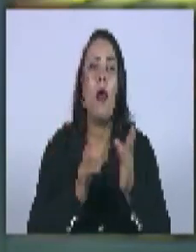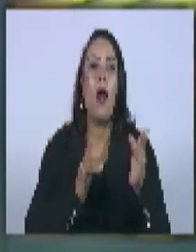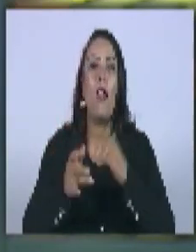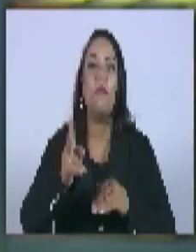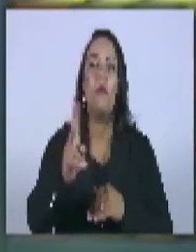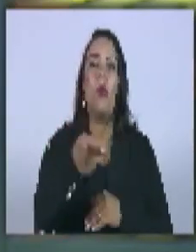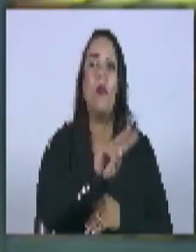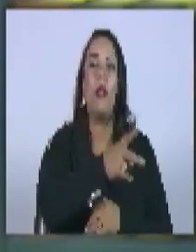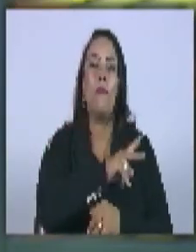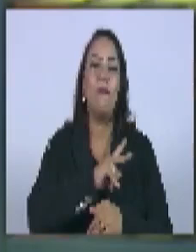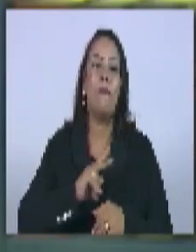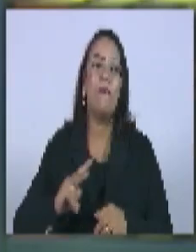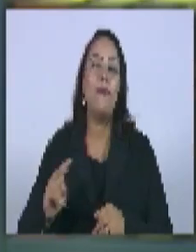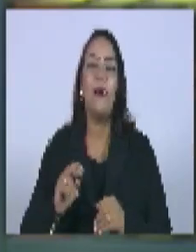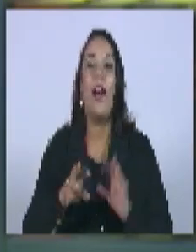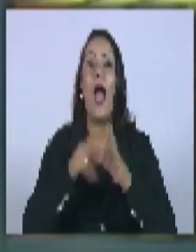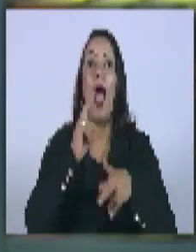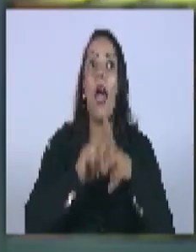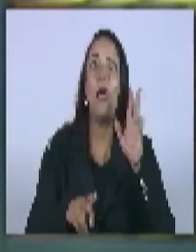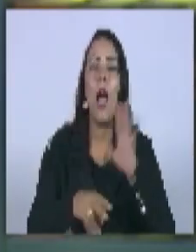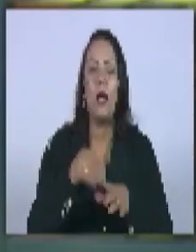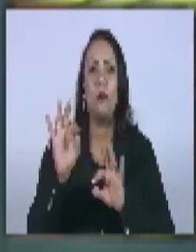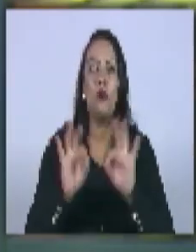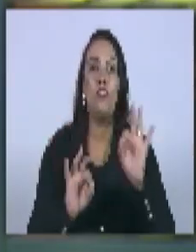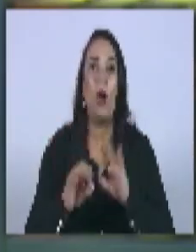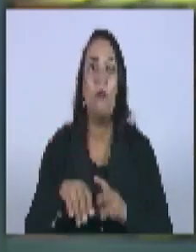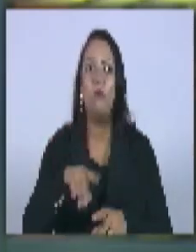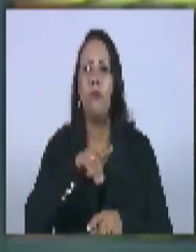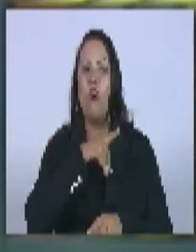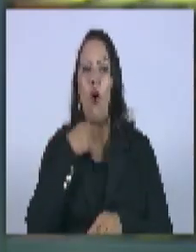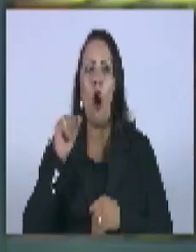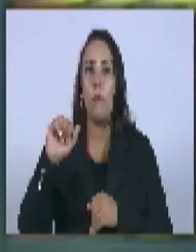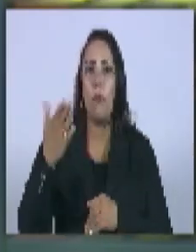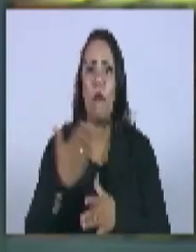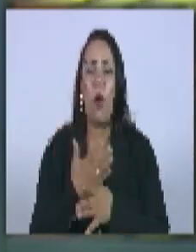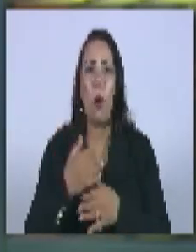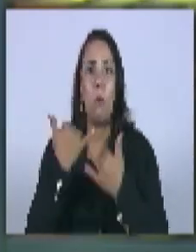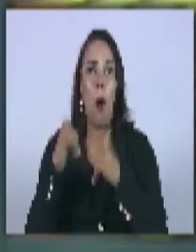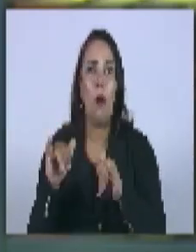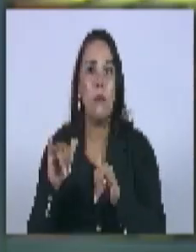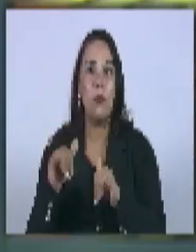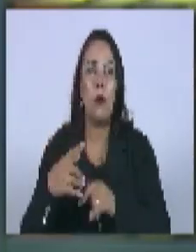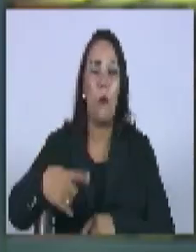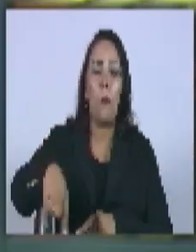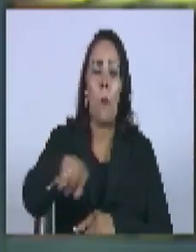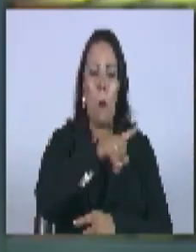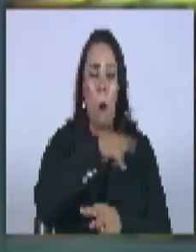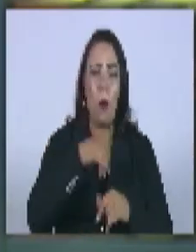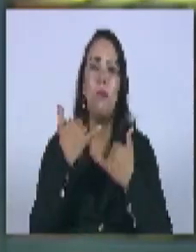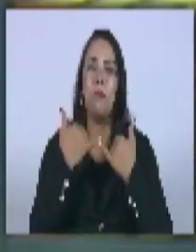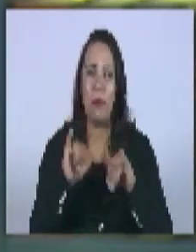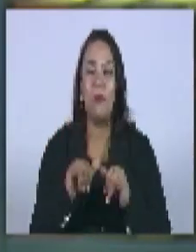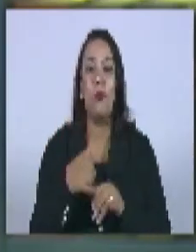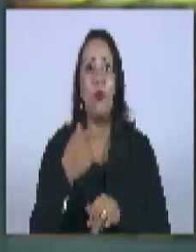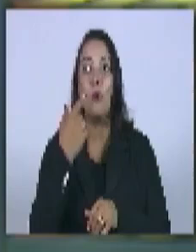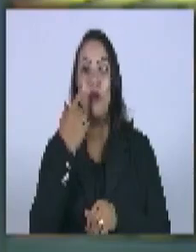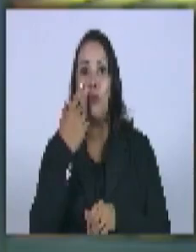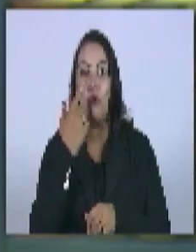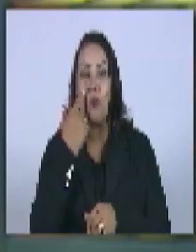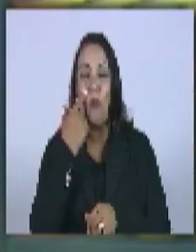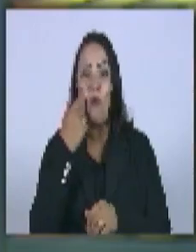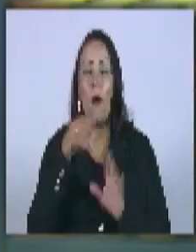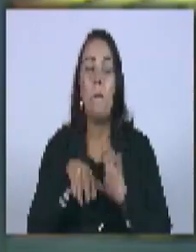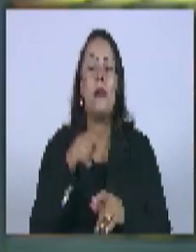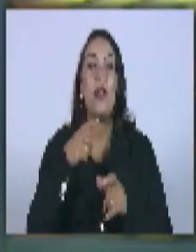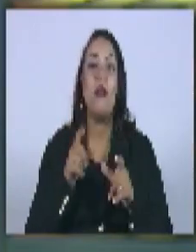اخرى واي حاجه تضرب منظومه معينه هتسمع في المنظومات الاخرى احنا شفنا ازاي وباء كوفي 19